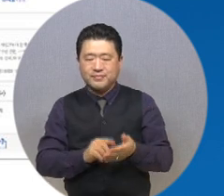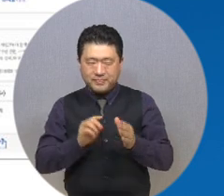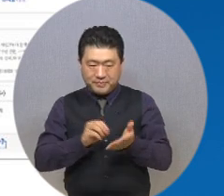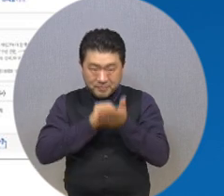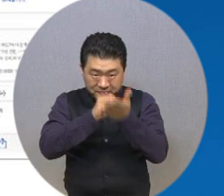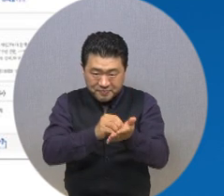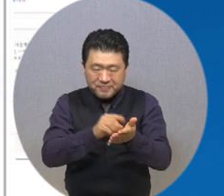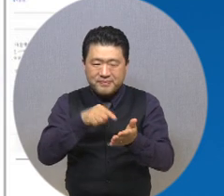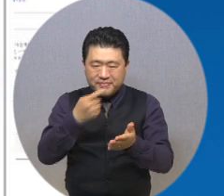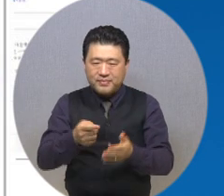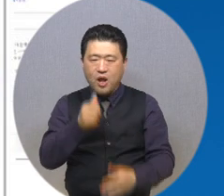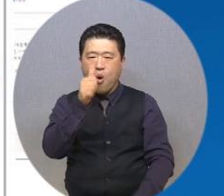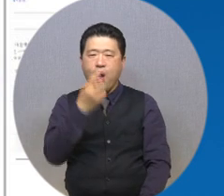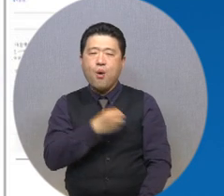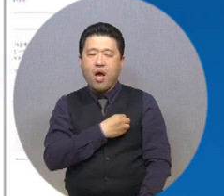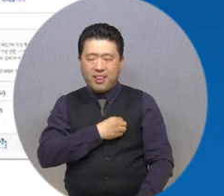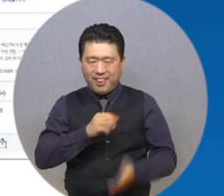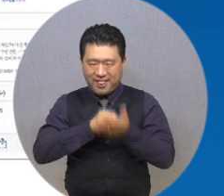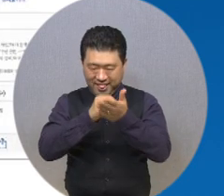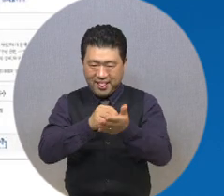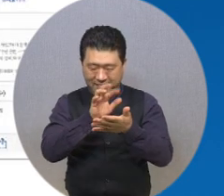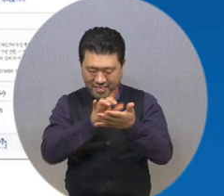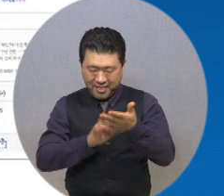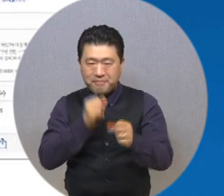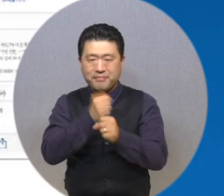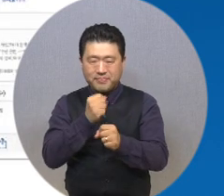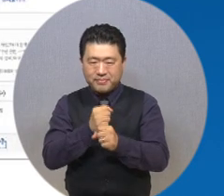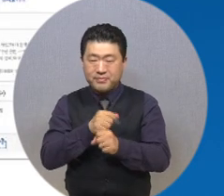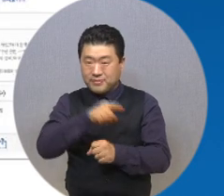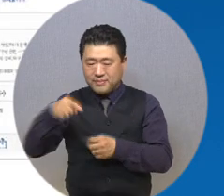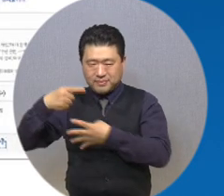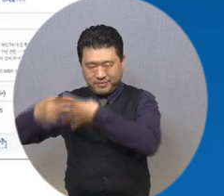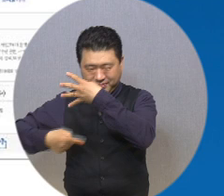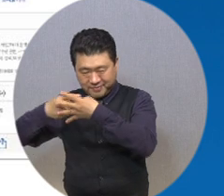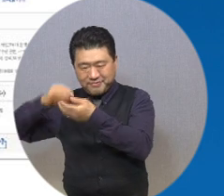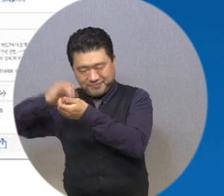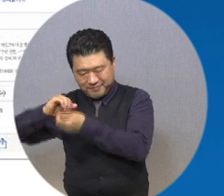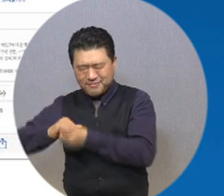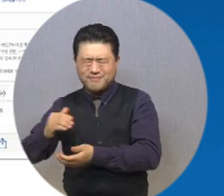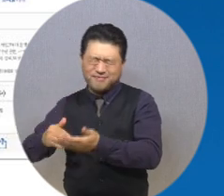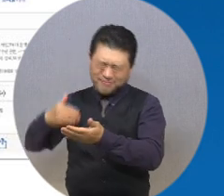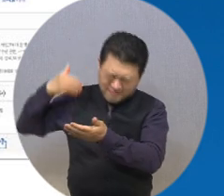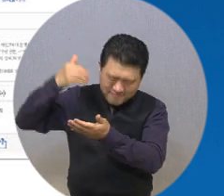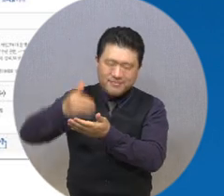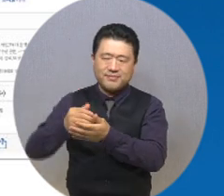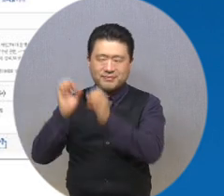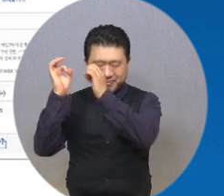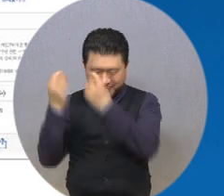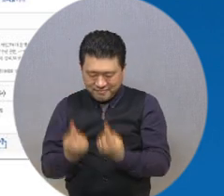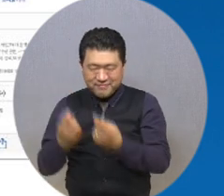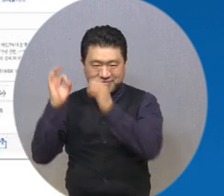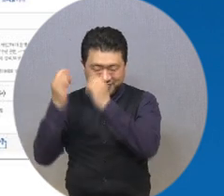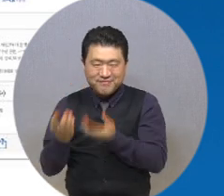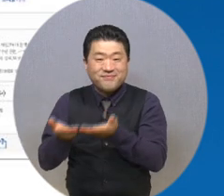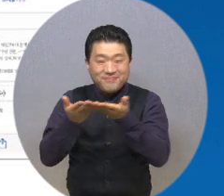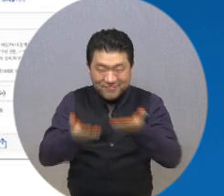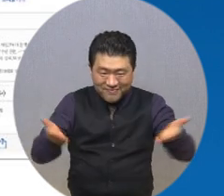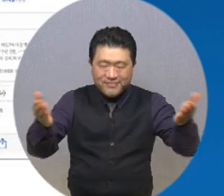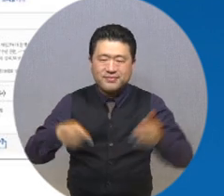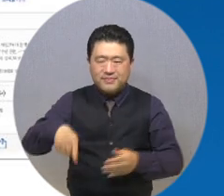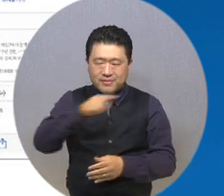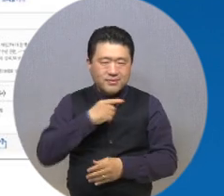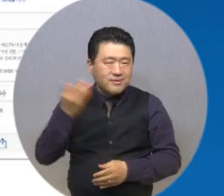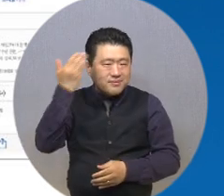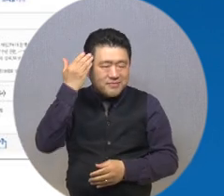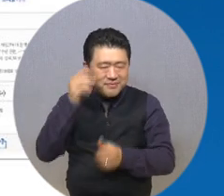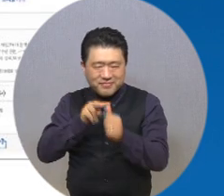입장하시고 회원 가입하시면은 저희들이 제철 농산물 푸짐하게 이렇게 할인 행사를 하고 있으니까 그런 정보를